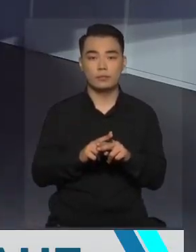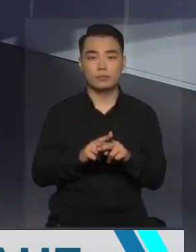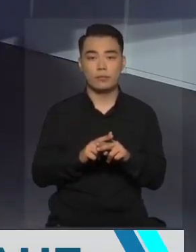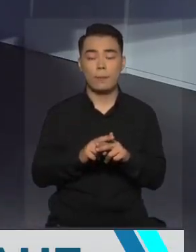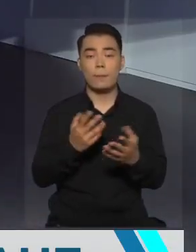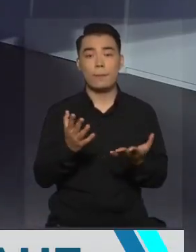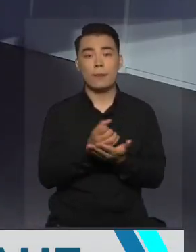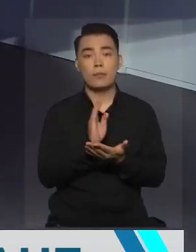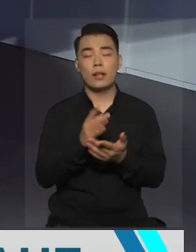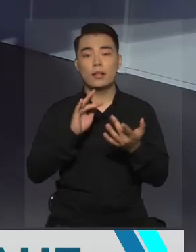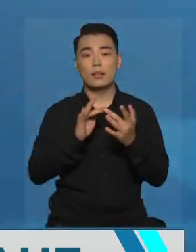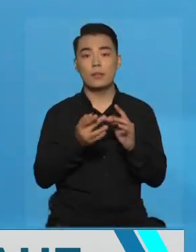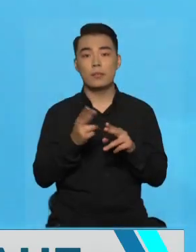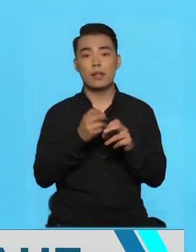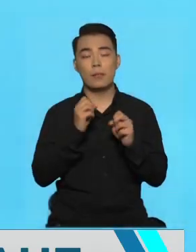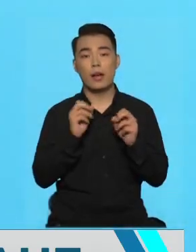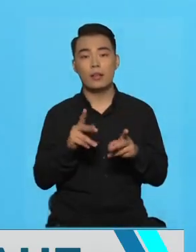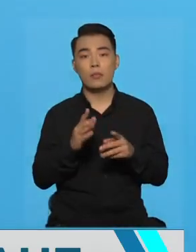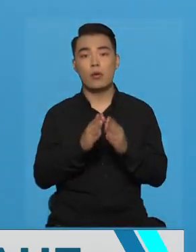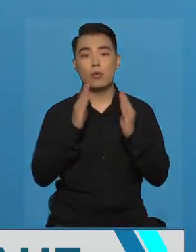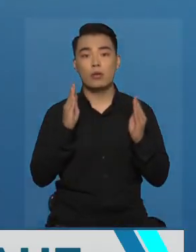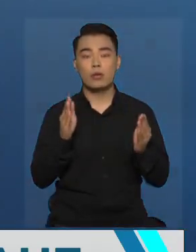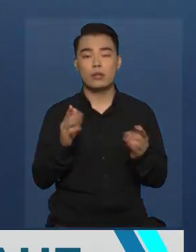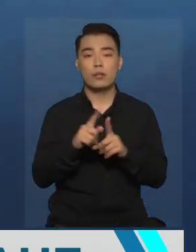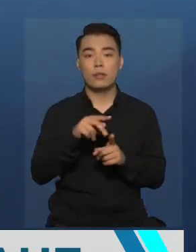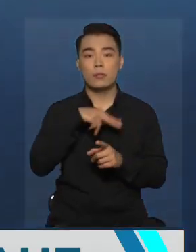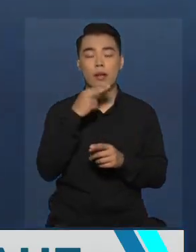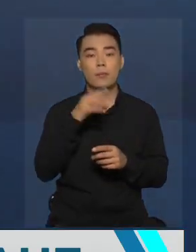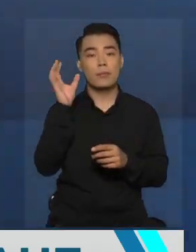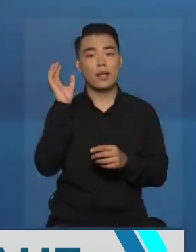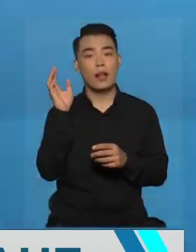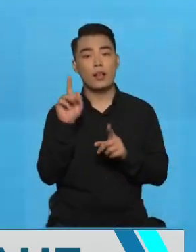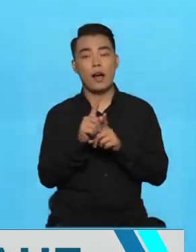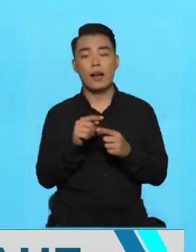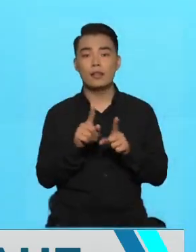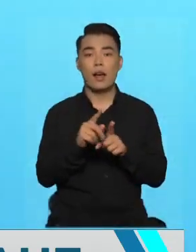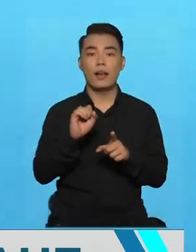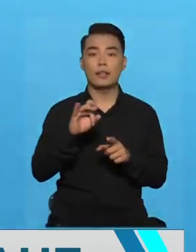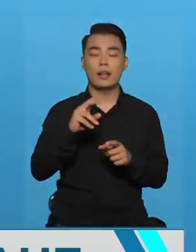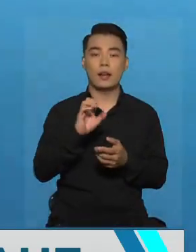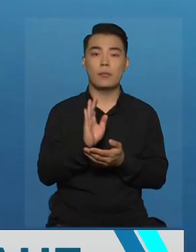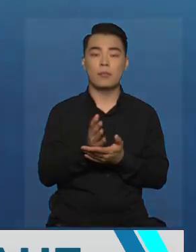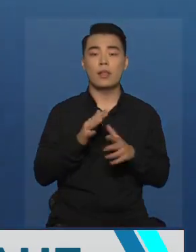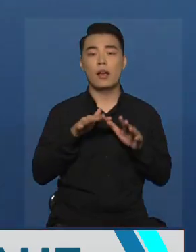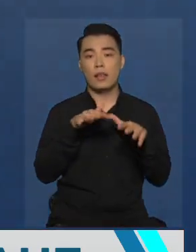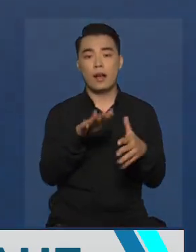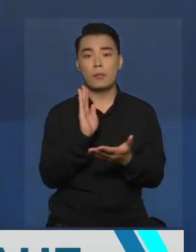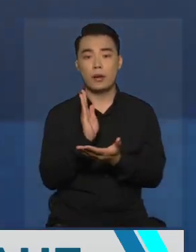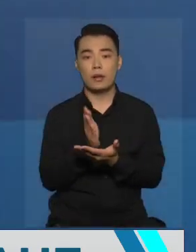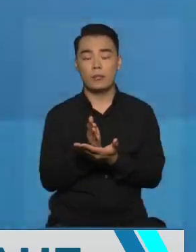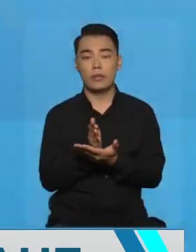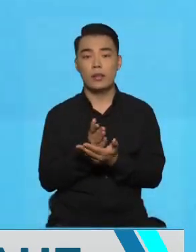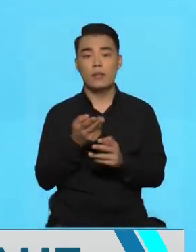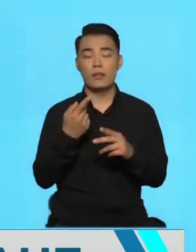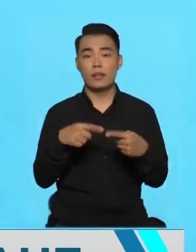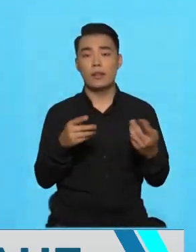используют в том числе информационное влияние, влияние на умы, психологические атаки. Поэтому все эти сферы, в